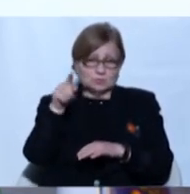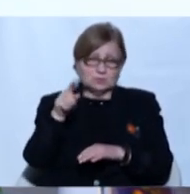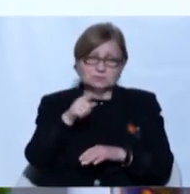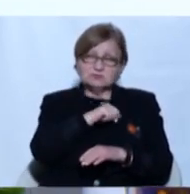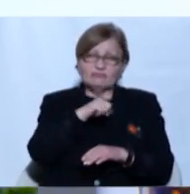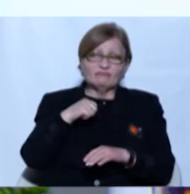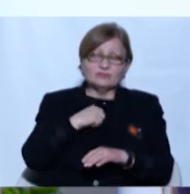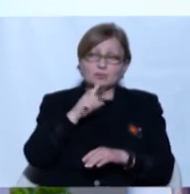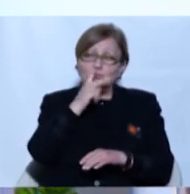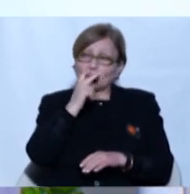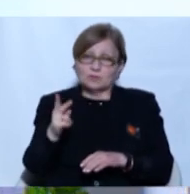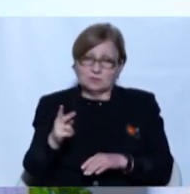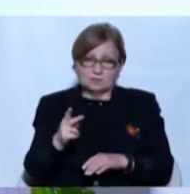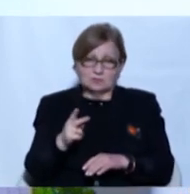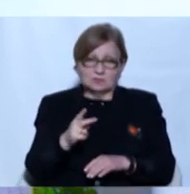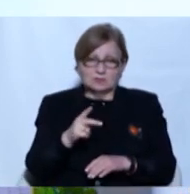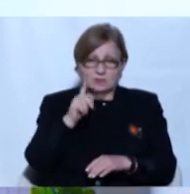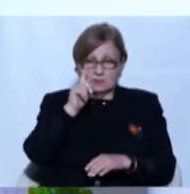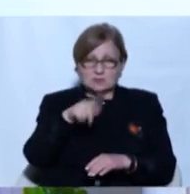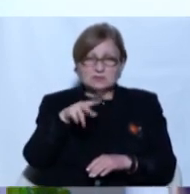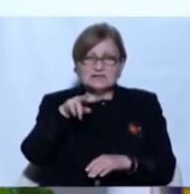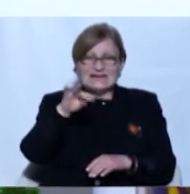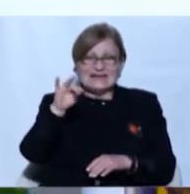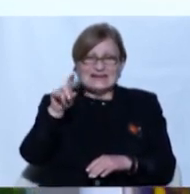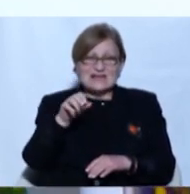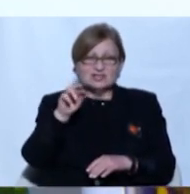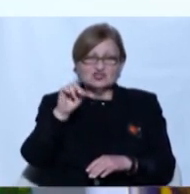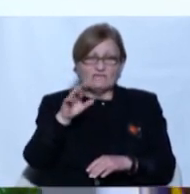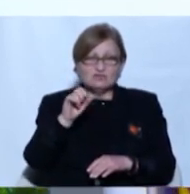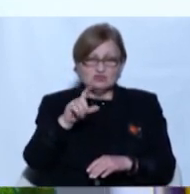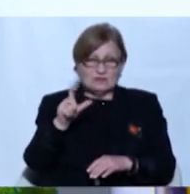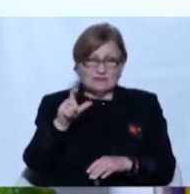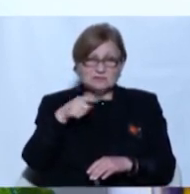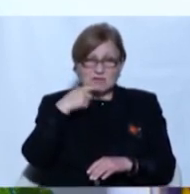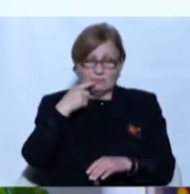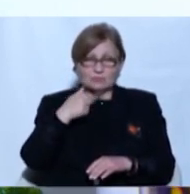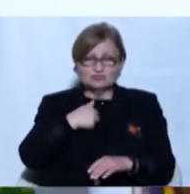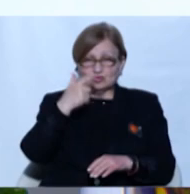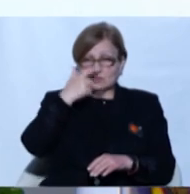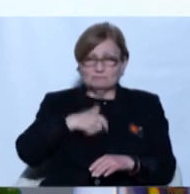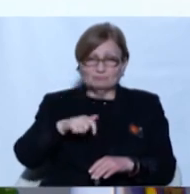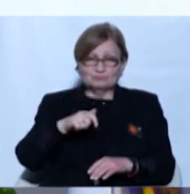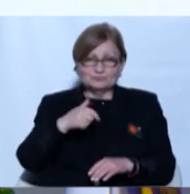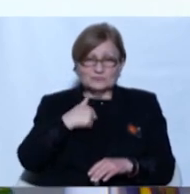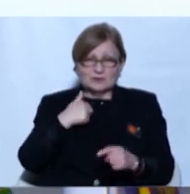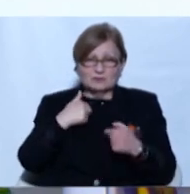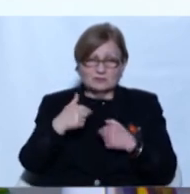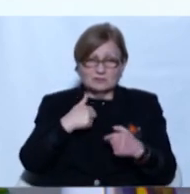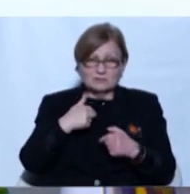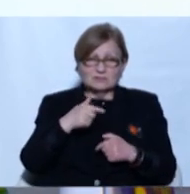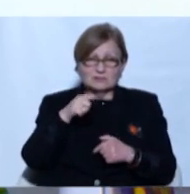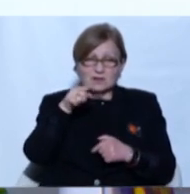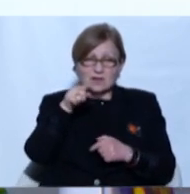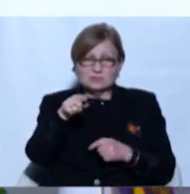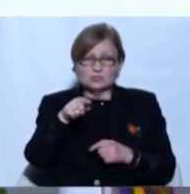სხვადასხვა ილია ჭავჭავაძის ლექსიიცი თქვენ იცით, ჩემზე დამობენ ის იავეს ქართლის ეს აბო ჩვენცუც არ მალავს ეს ხო